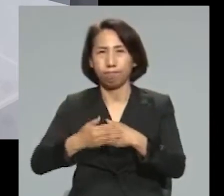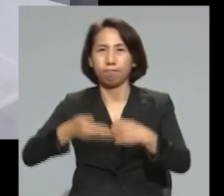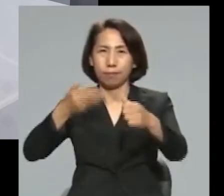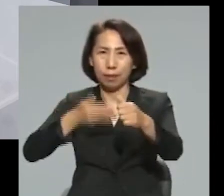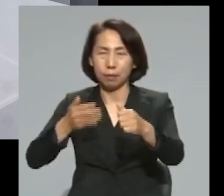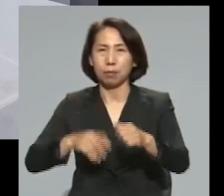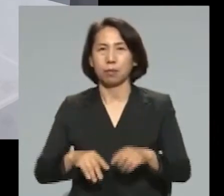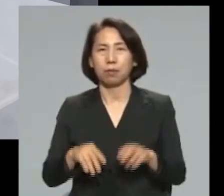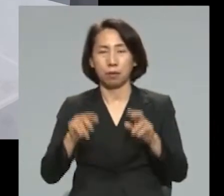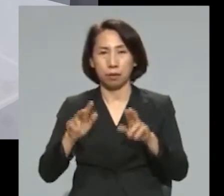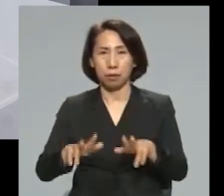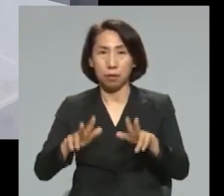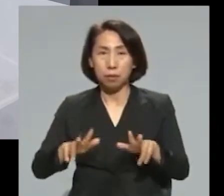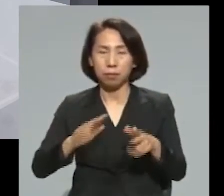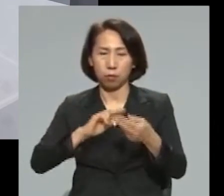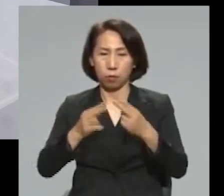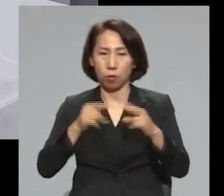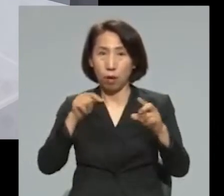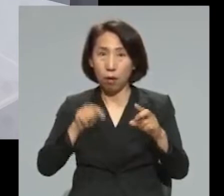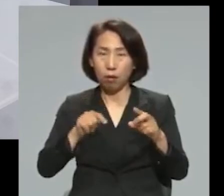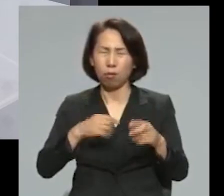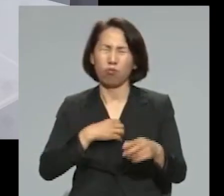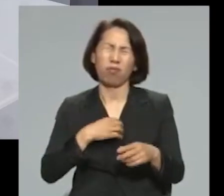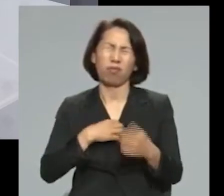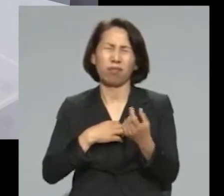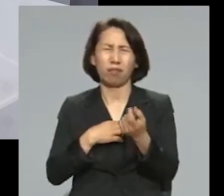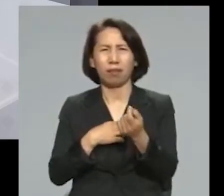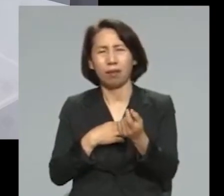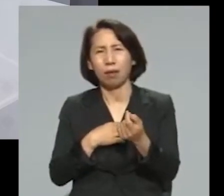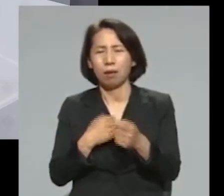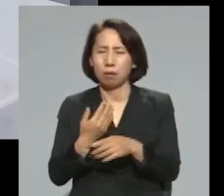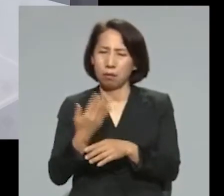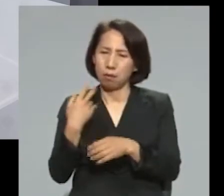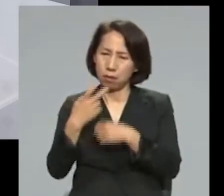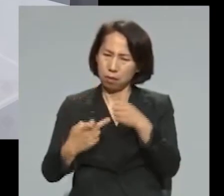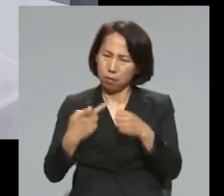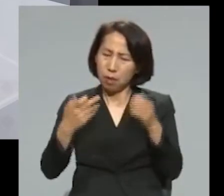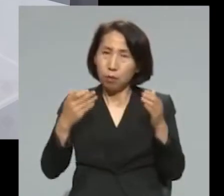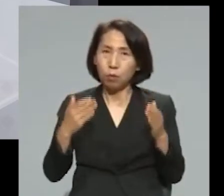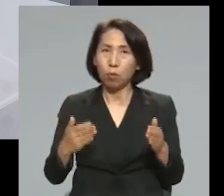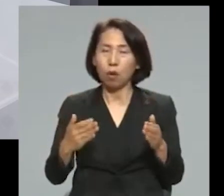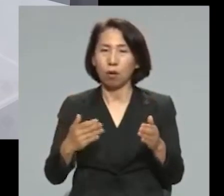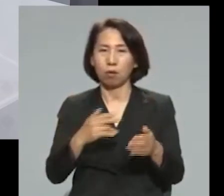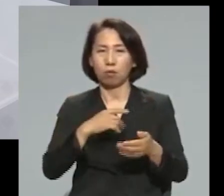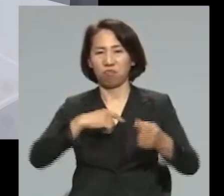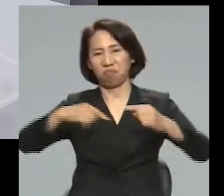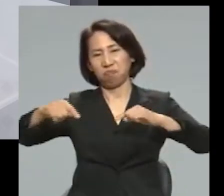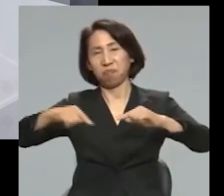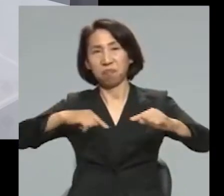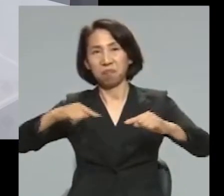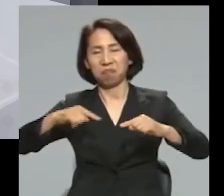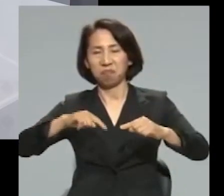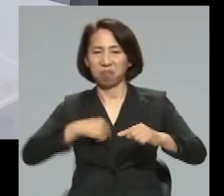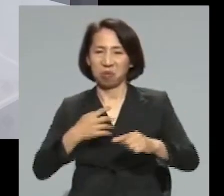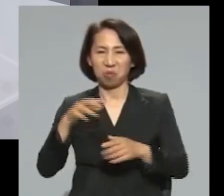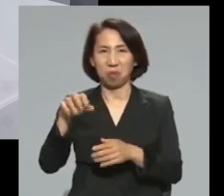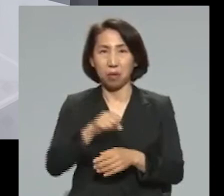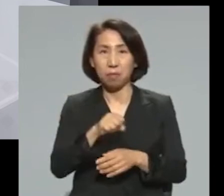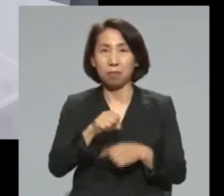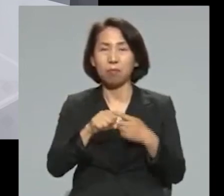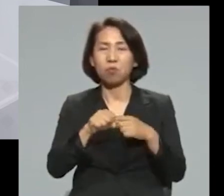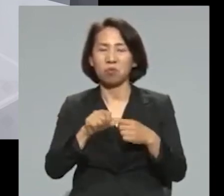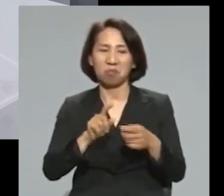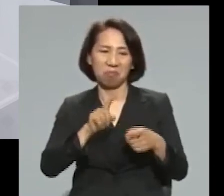지금 고령은 위기입니다. 지난 12년간 군정을 독점하고